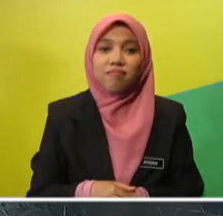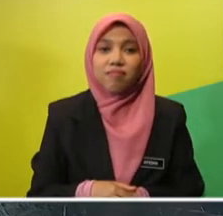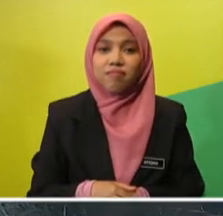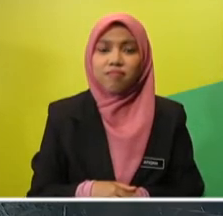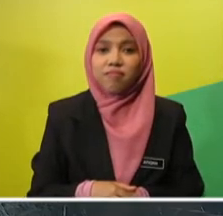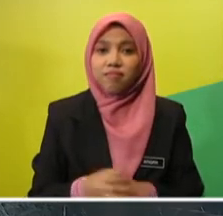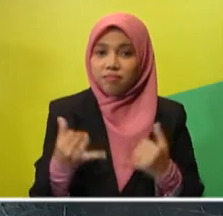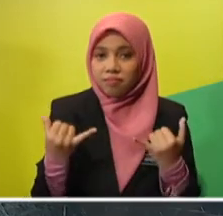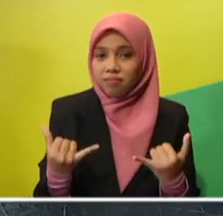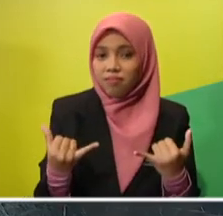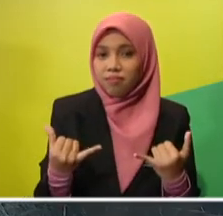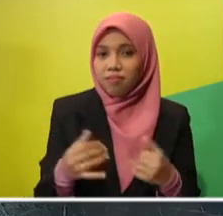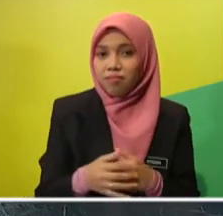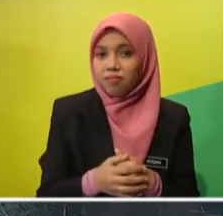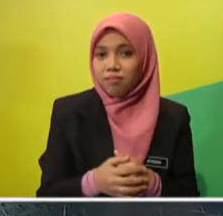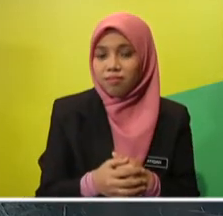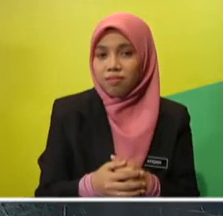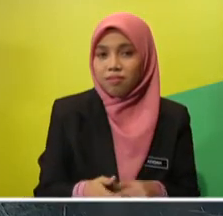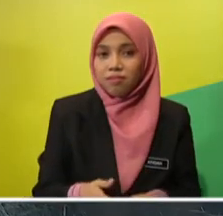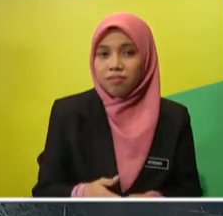sini. Okey.